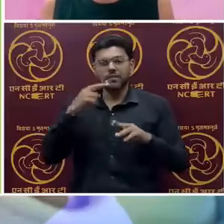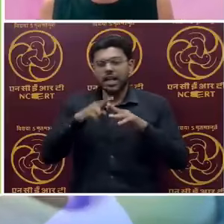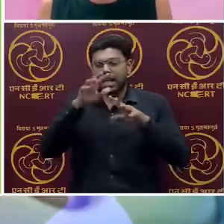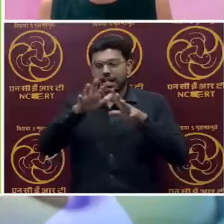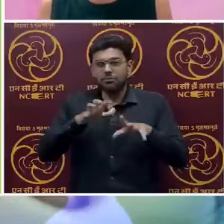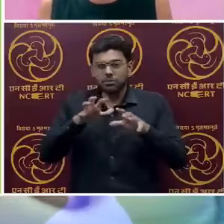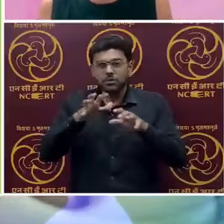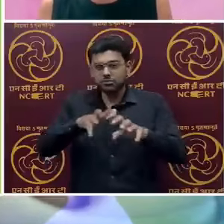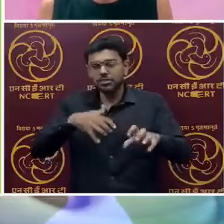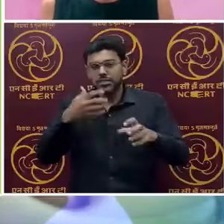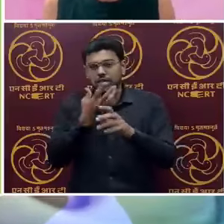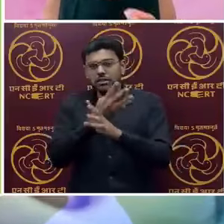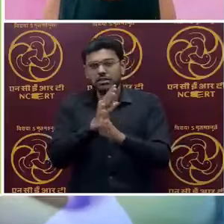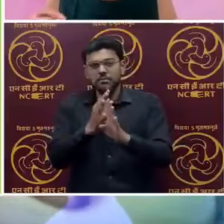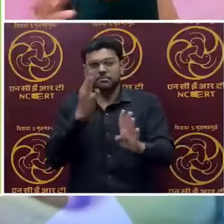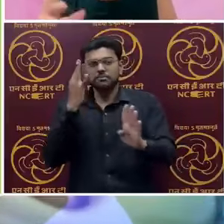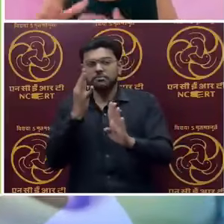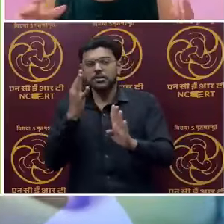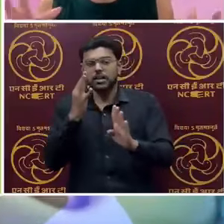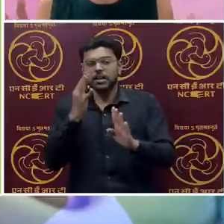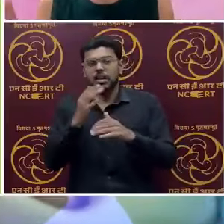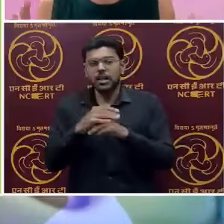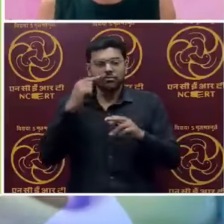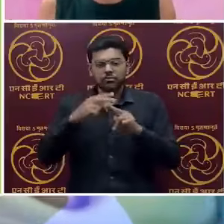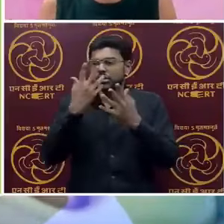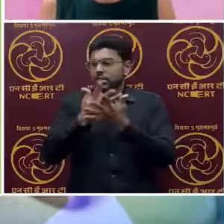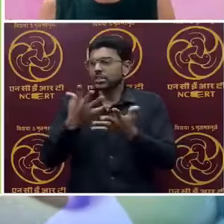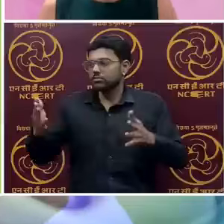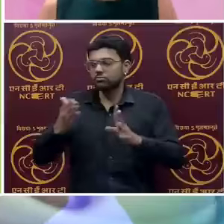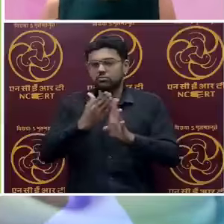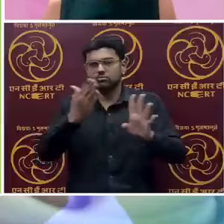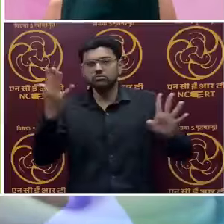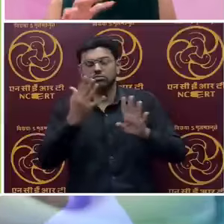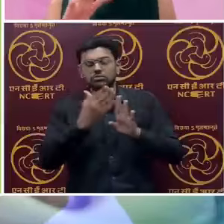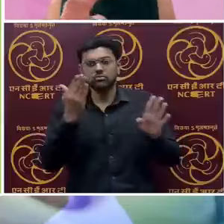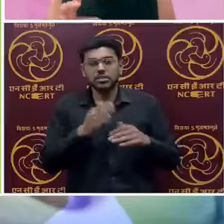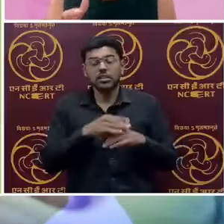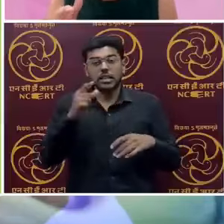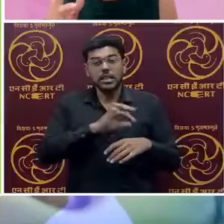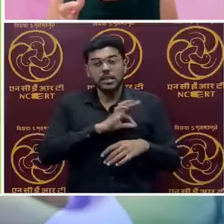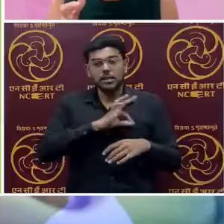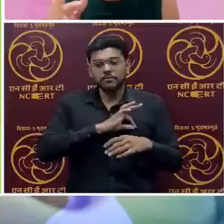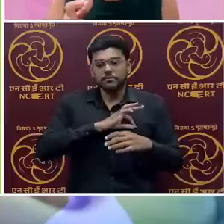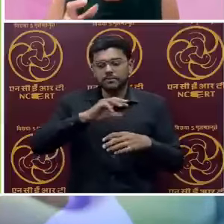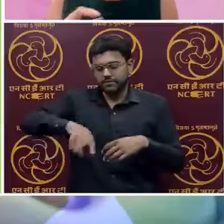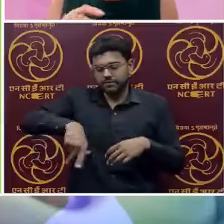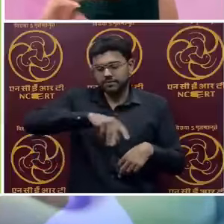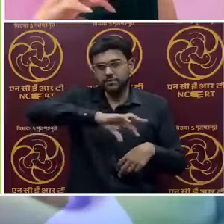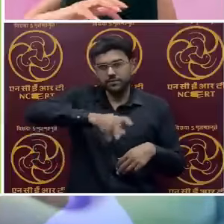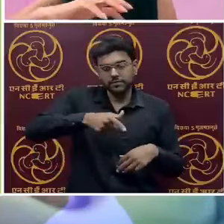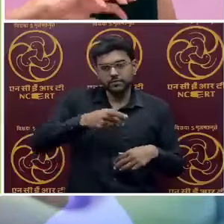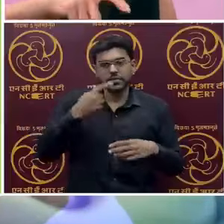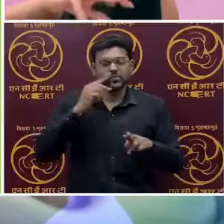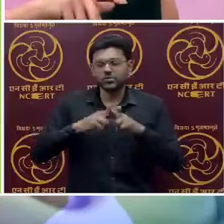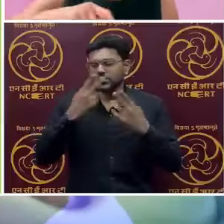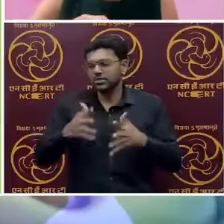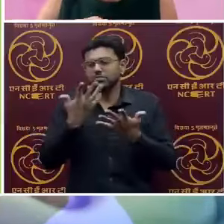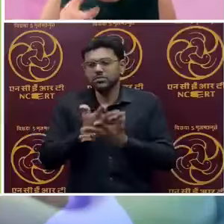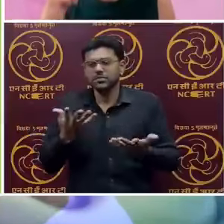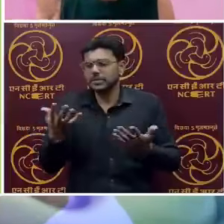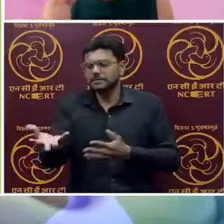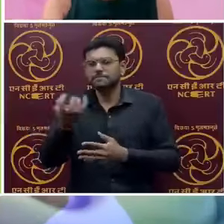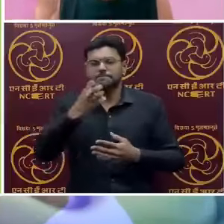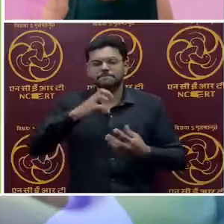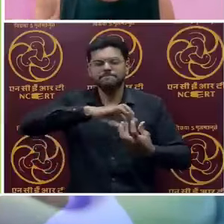up their animals. घर का चीजें लेकर they want to line those up. They like to spin objects. कोई भी चीज मिलेगा, they like to spin